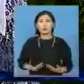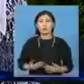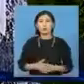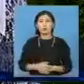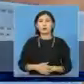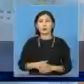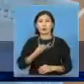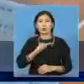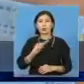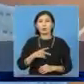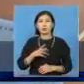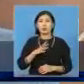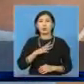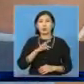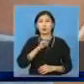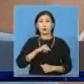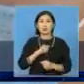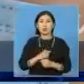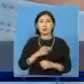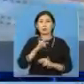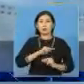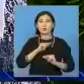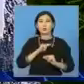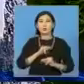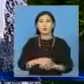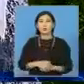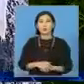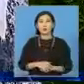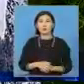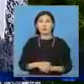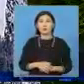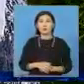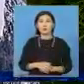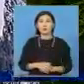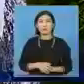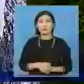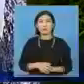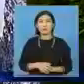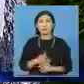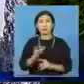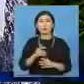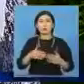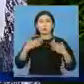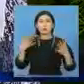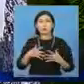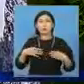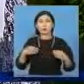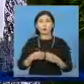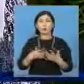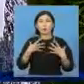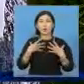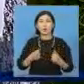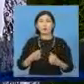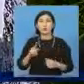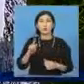мен өлімнің арасында жүр қазір. Еңбектері дейтін Алладан қайтсын, бәріне де алда ғана семьялары, балдары,